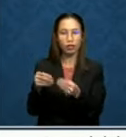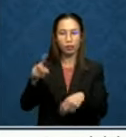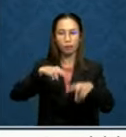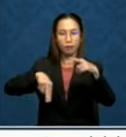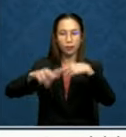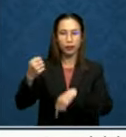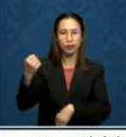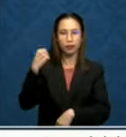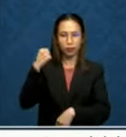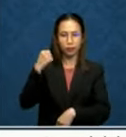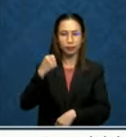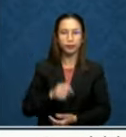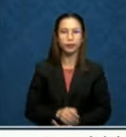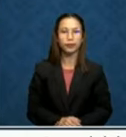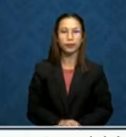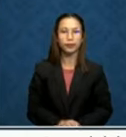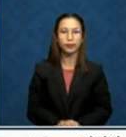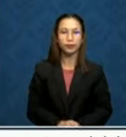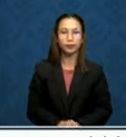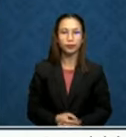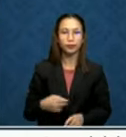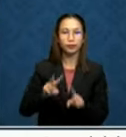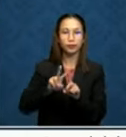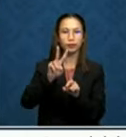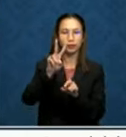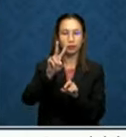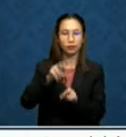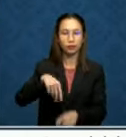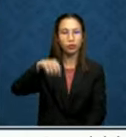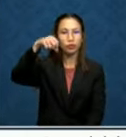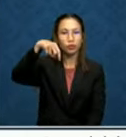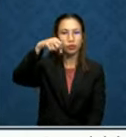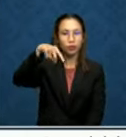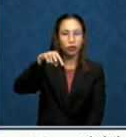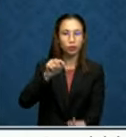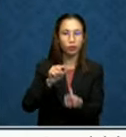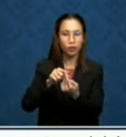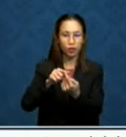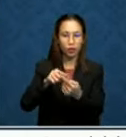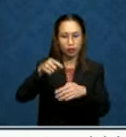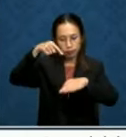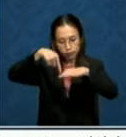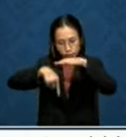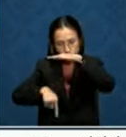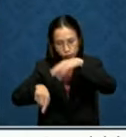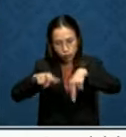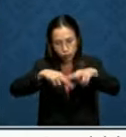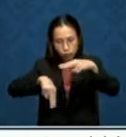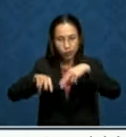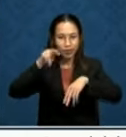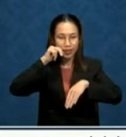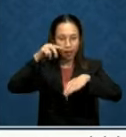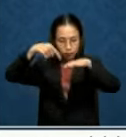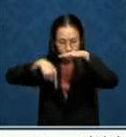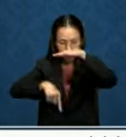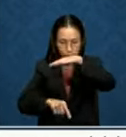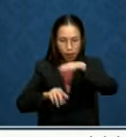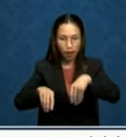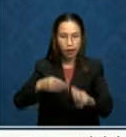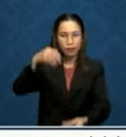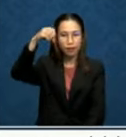ภายในภาค4ส่วนหน้า 2. ซ่อมคืนสภาพยานสำรวจใต้น้ำให้กับการไฟฟ้าฝ่ายผลิตแห่งประเทศไท